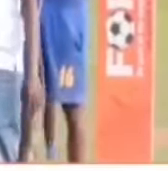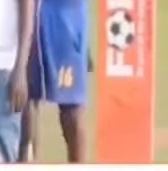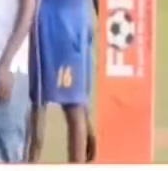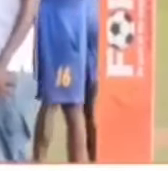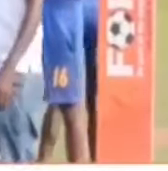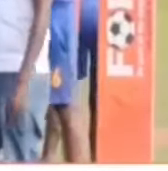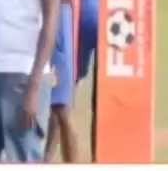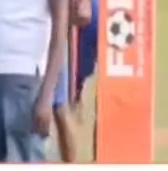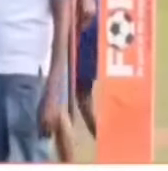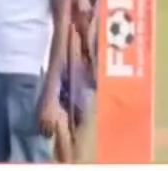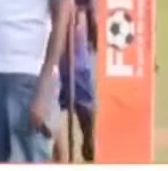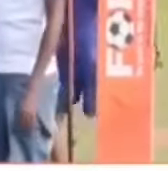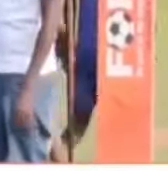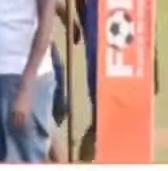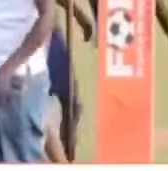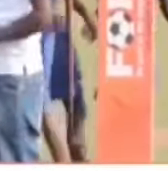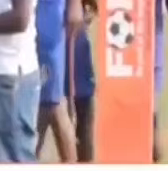5.